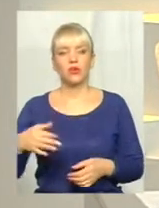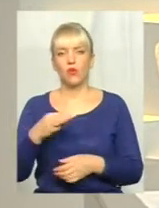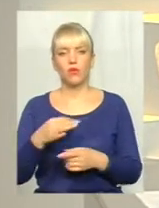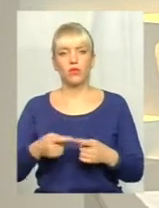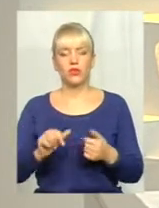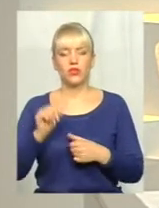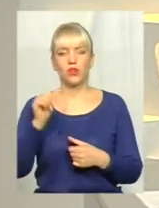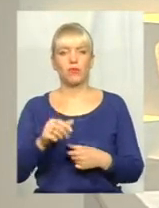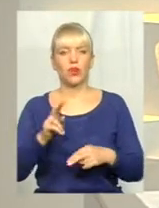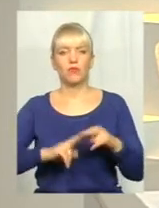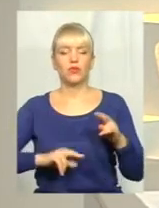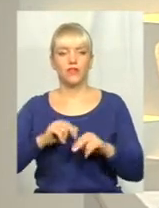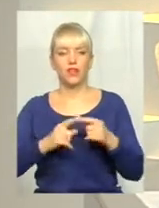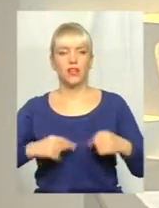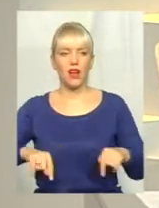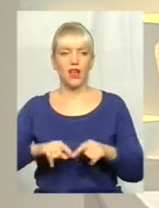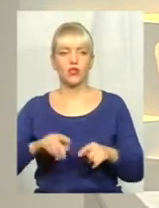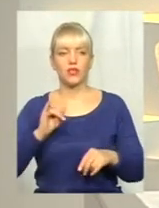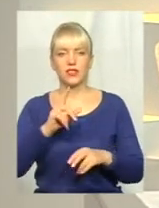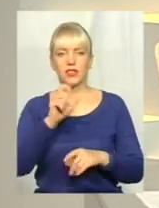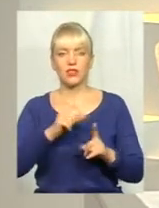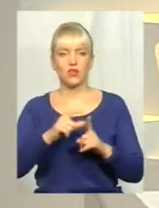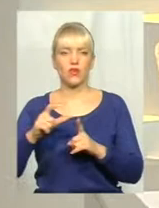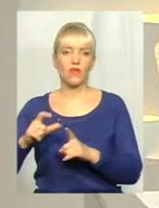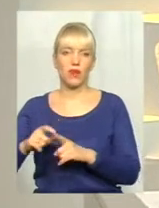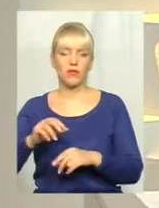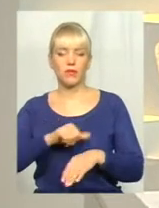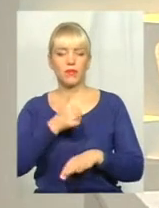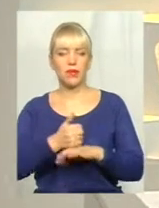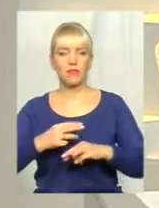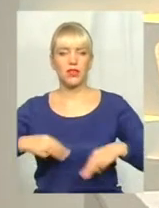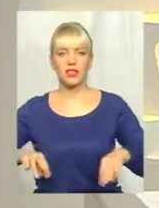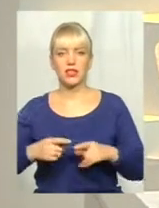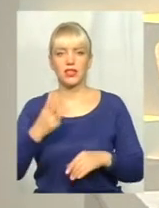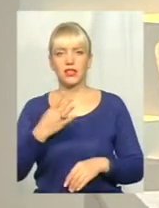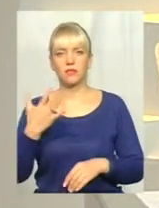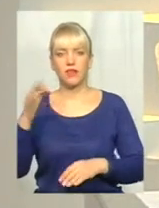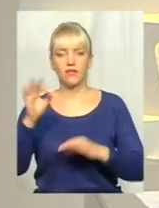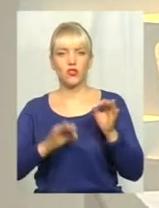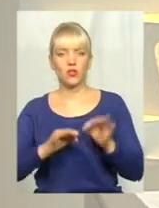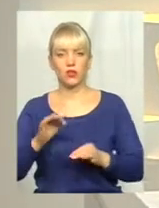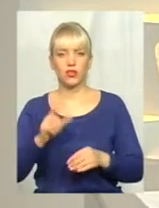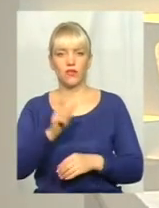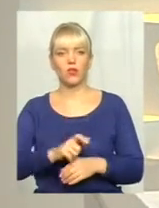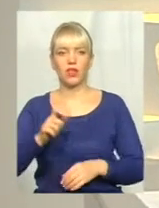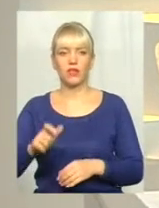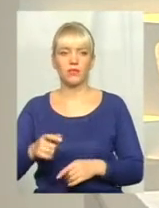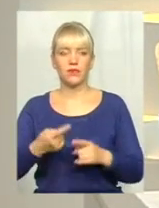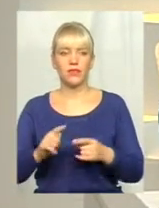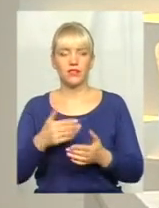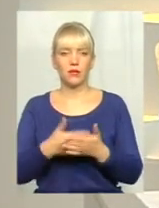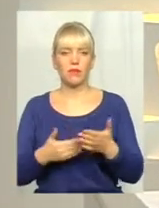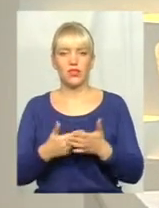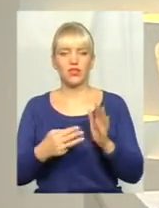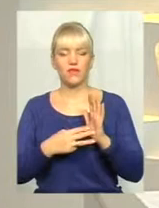в будівельній галузі? За словами прем'єр-міністра, 35% людей, це майже